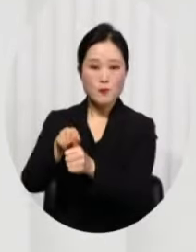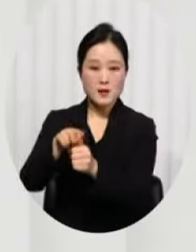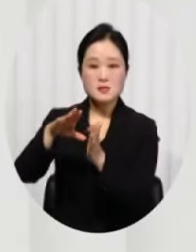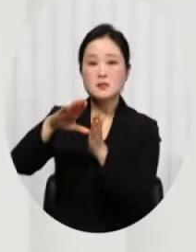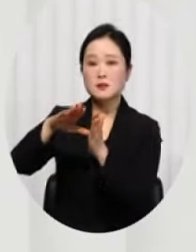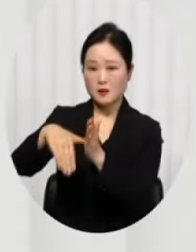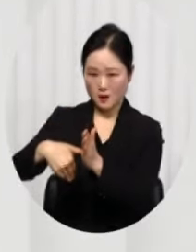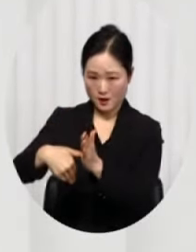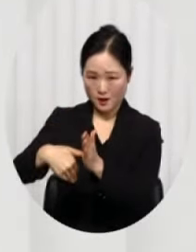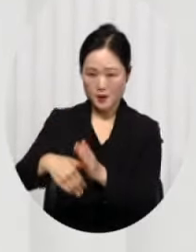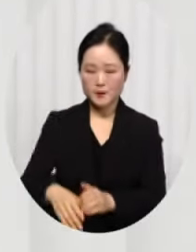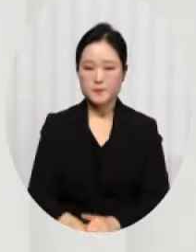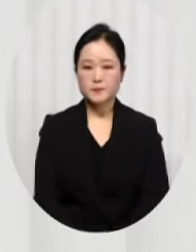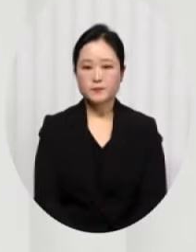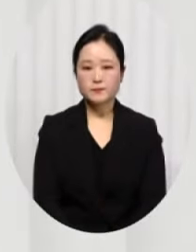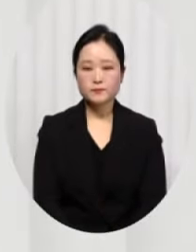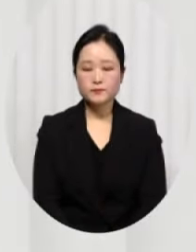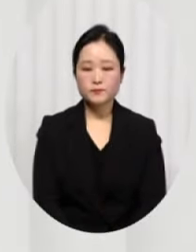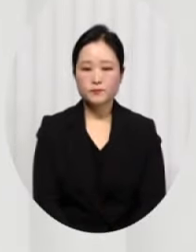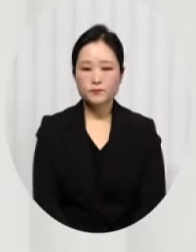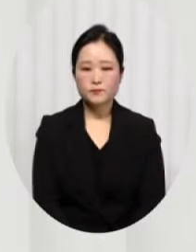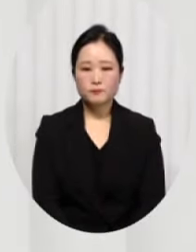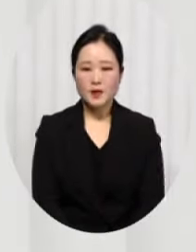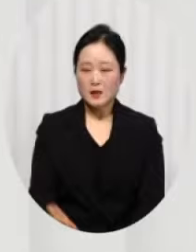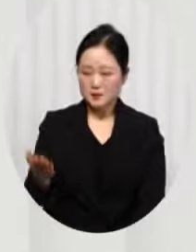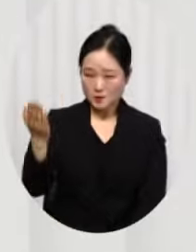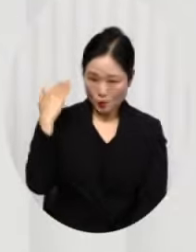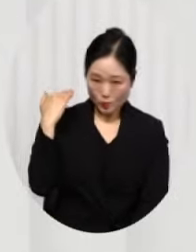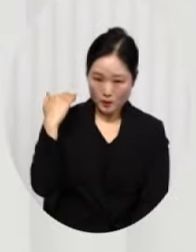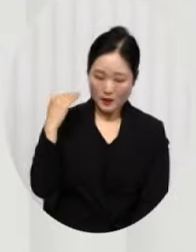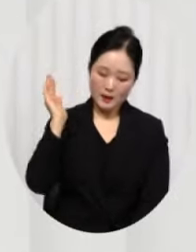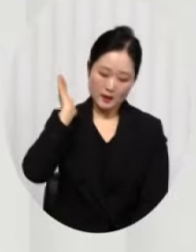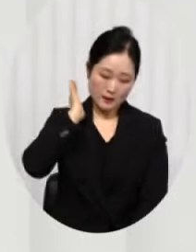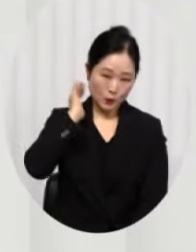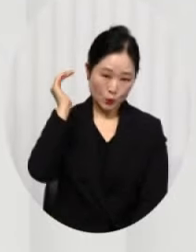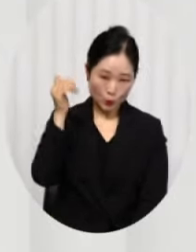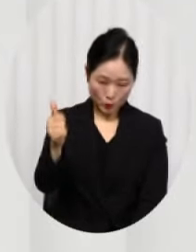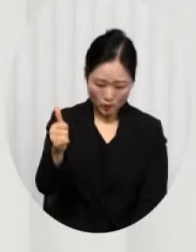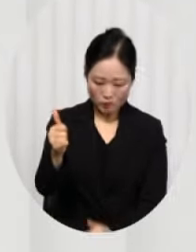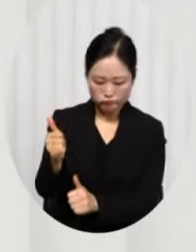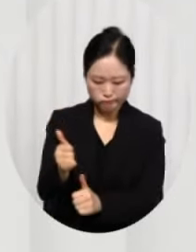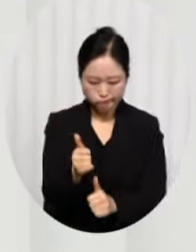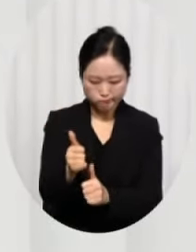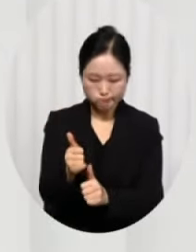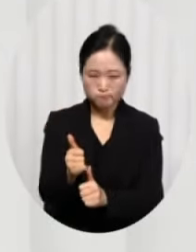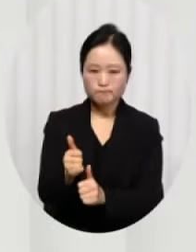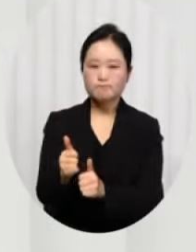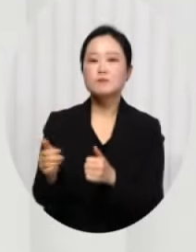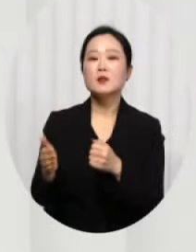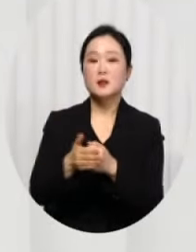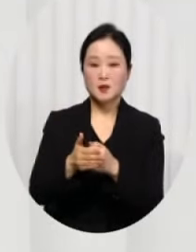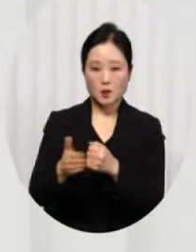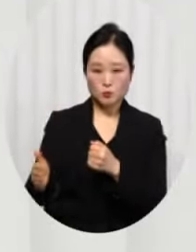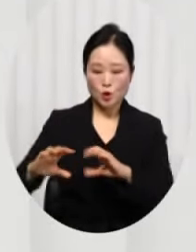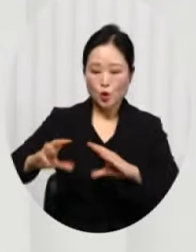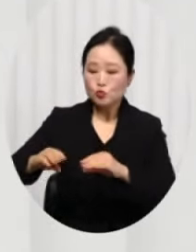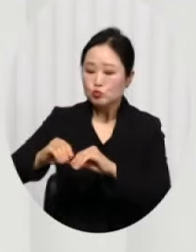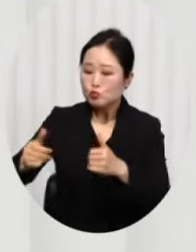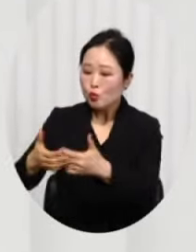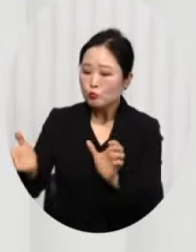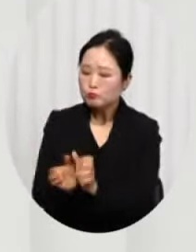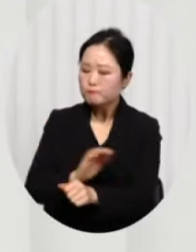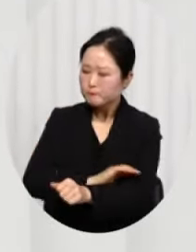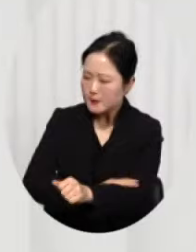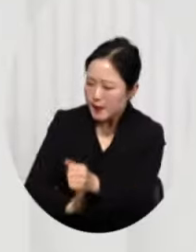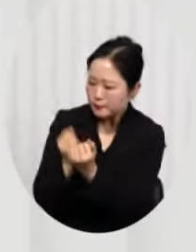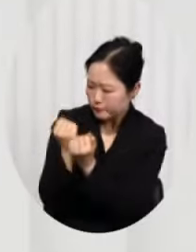당시 뭐 국정상황실장, 전 국정상황실장이었고 대통령의 복심이었기 때문에 국토부 장관, 국토부만 잘